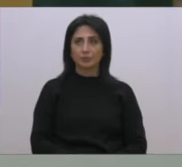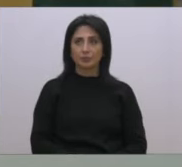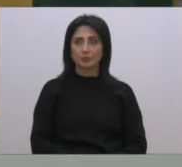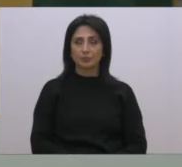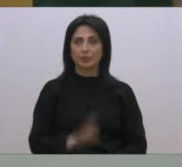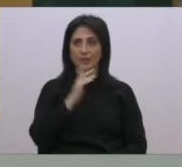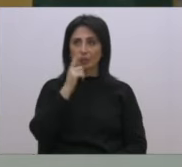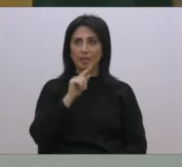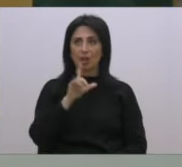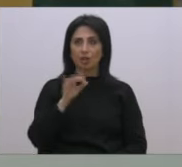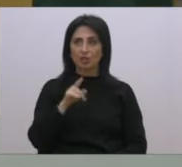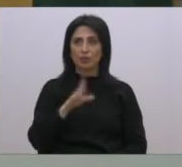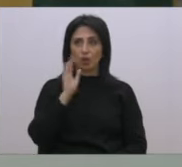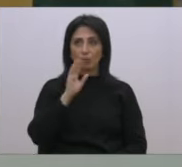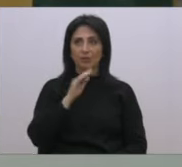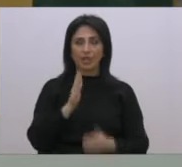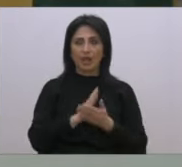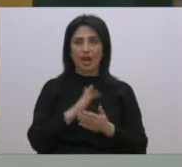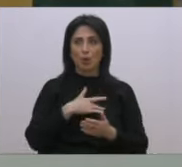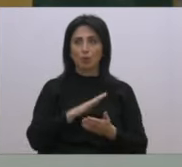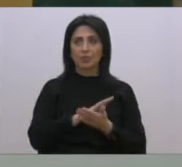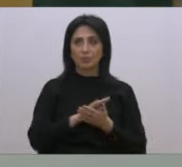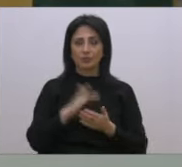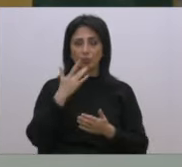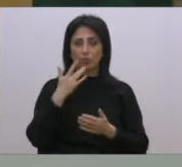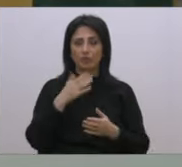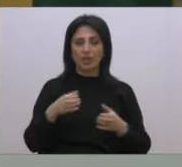ხედავთ ხალხატონ თეონა, როდესაც არ ხართ გულწრფელად